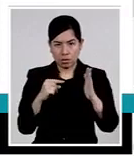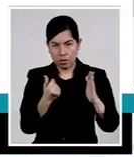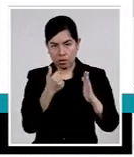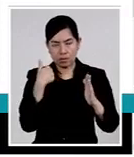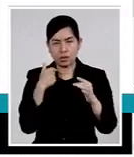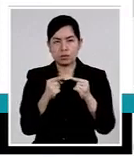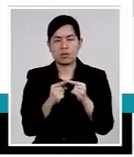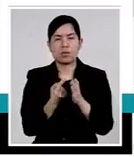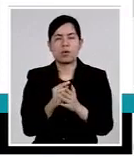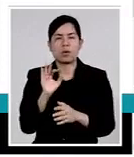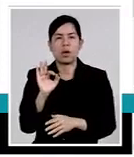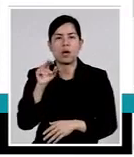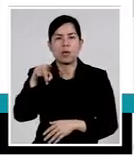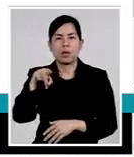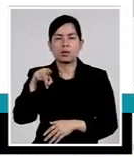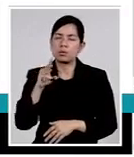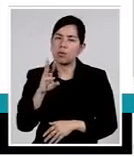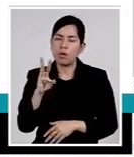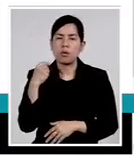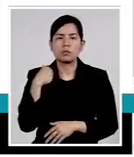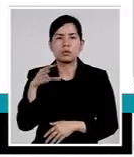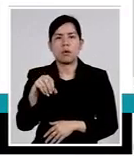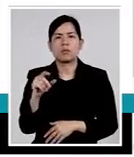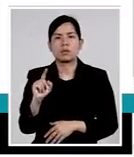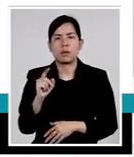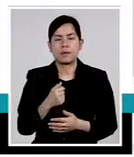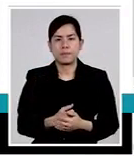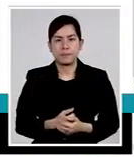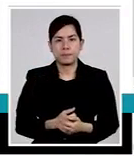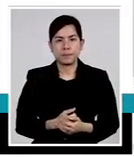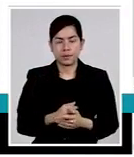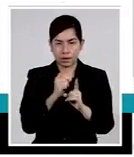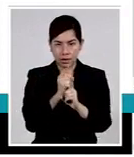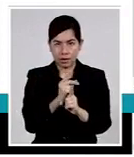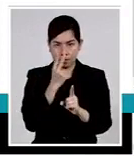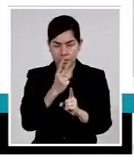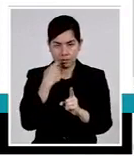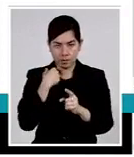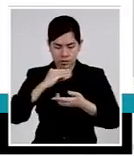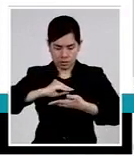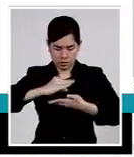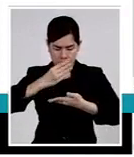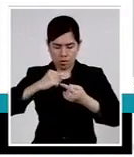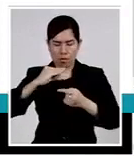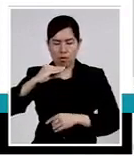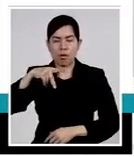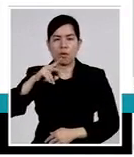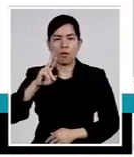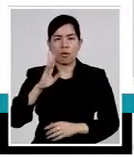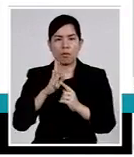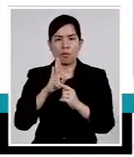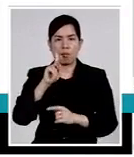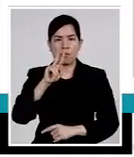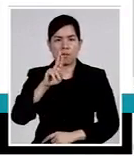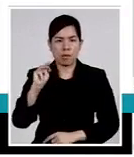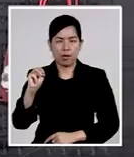นะครับ 9,600 ได้มาจากไหนนี่ฮะ 9,600คือตัวที่เราใส่โปรแกรมเข้าไปมันต้องมีค่า 9,600 แล้วก็ล